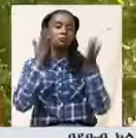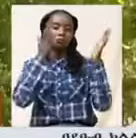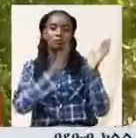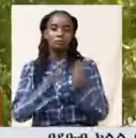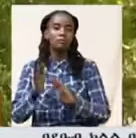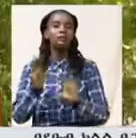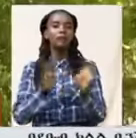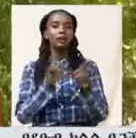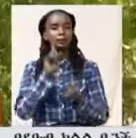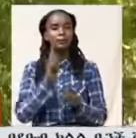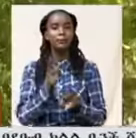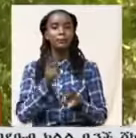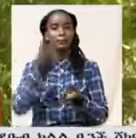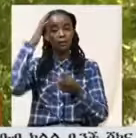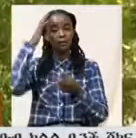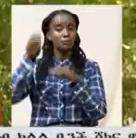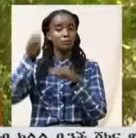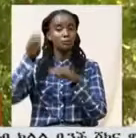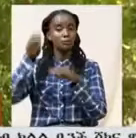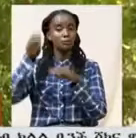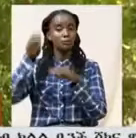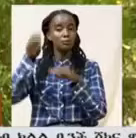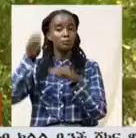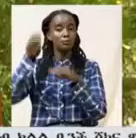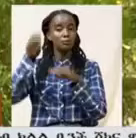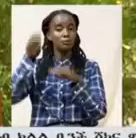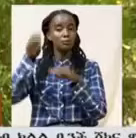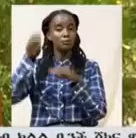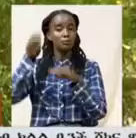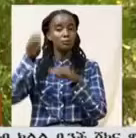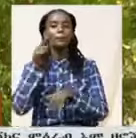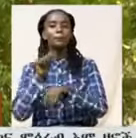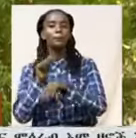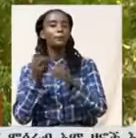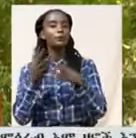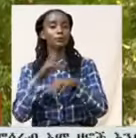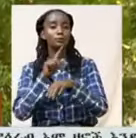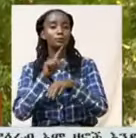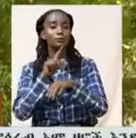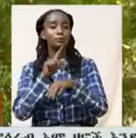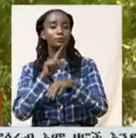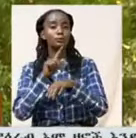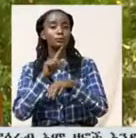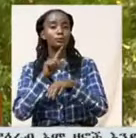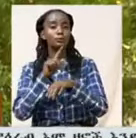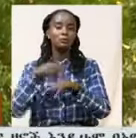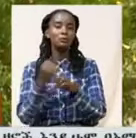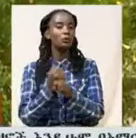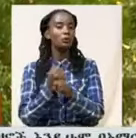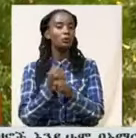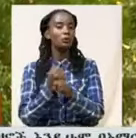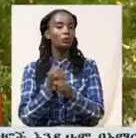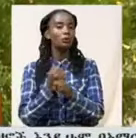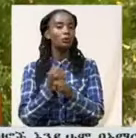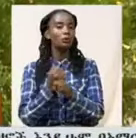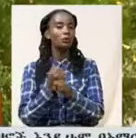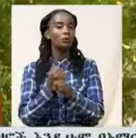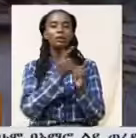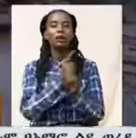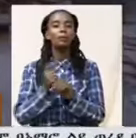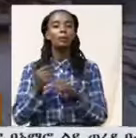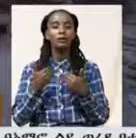የምታየው፣ ግን ከመንግስት የሚሰጥ ነገር የለም። ከመንግስት ማ ተቋማት ማት ኮሚቴ ምናምን ይቋቋማል፣ ፕሮዳክቲቭ አይደለም። ይሄ መታረም